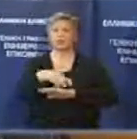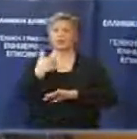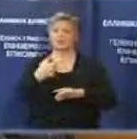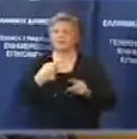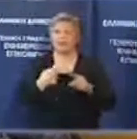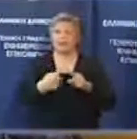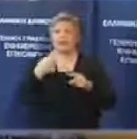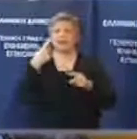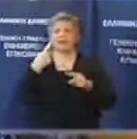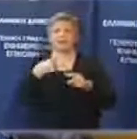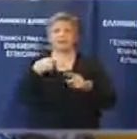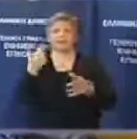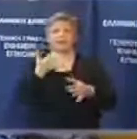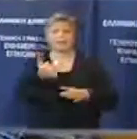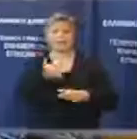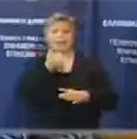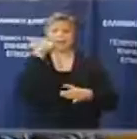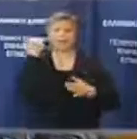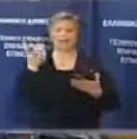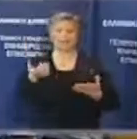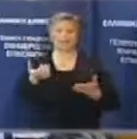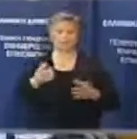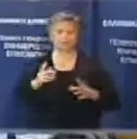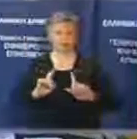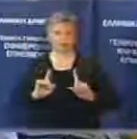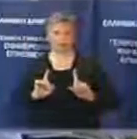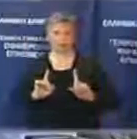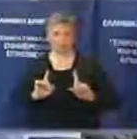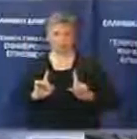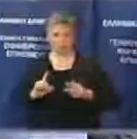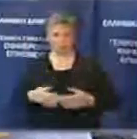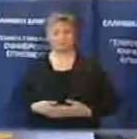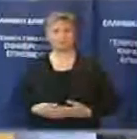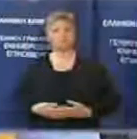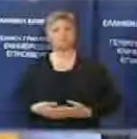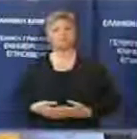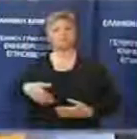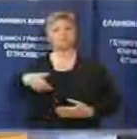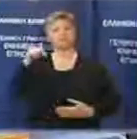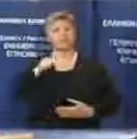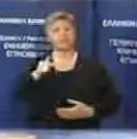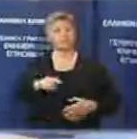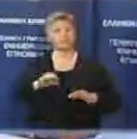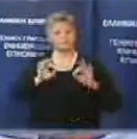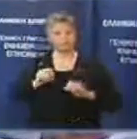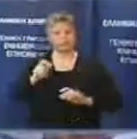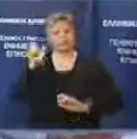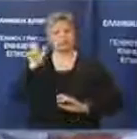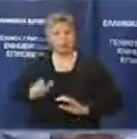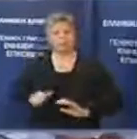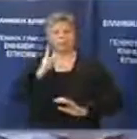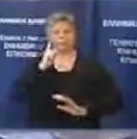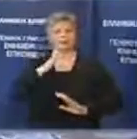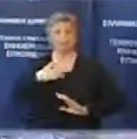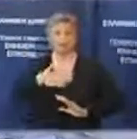υπόθεση παρεξήγησης, διότι... Εδώ παρά τις αλλεπάλληλες γνώμες που ζήτησε ο αναπληρωτής υπουργός και